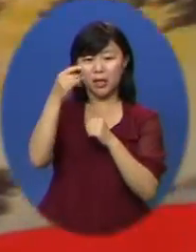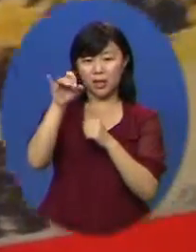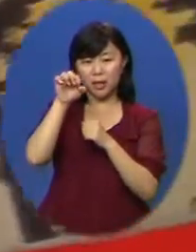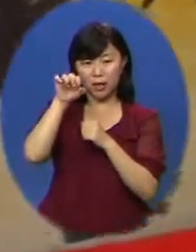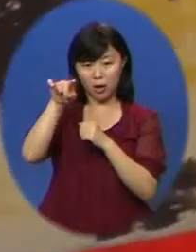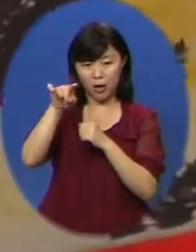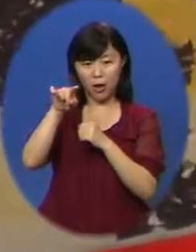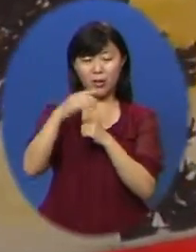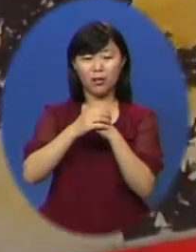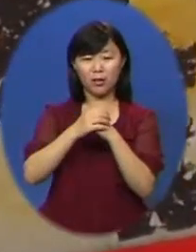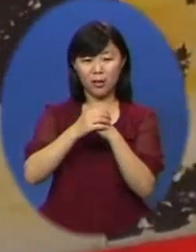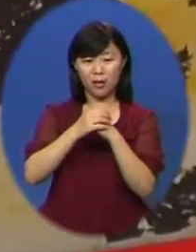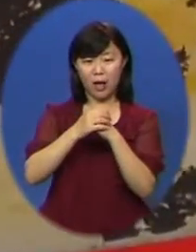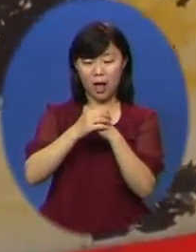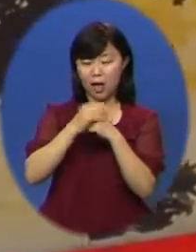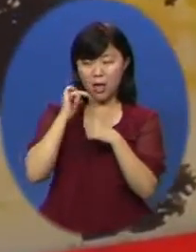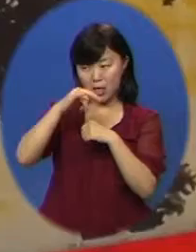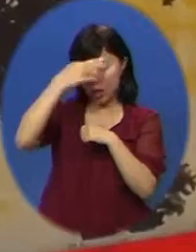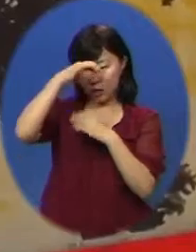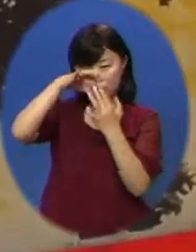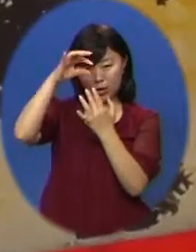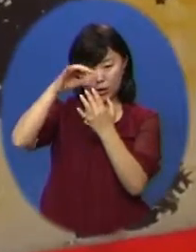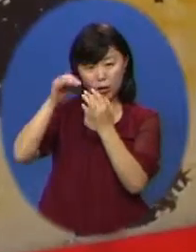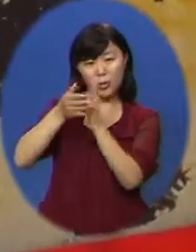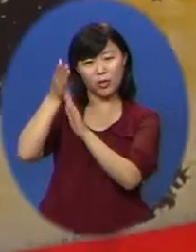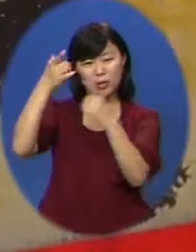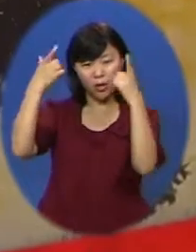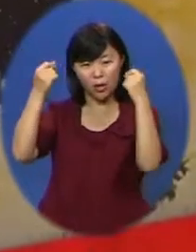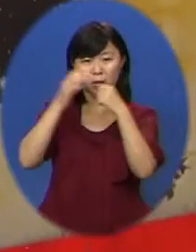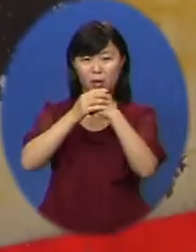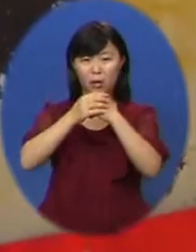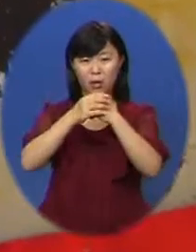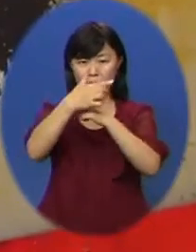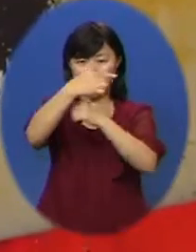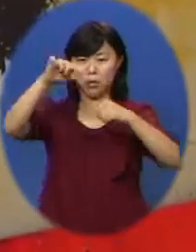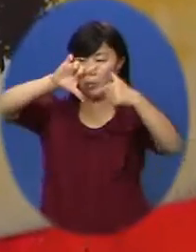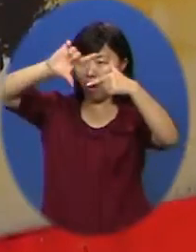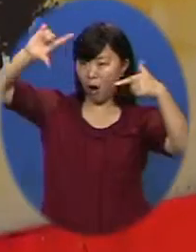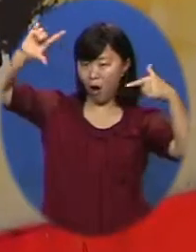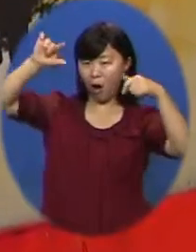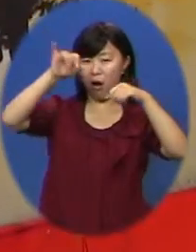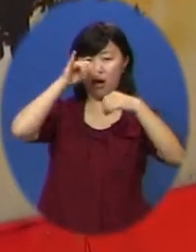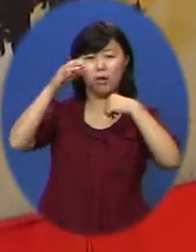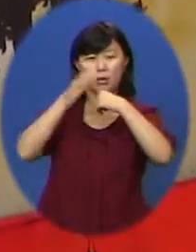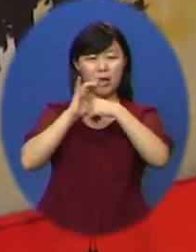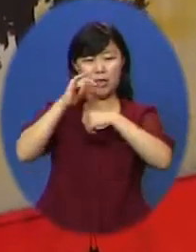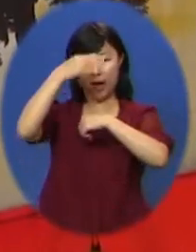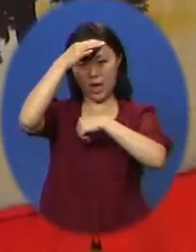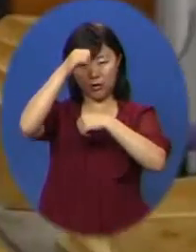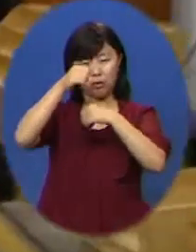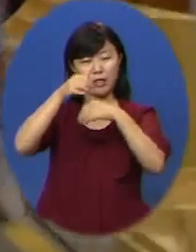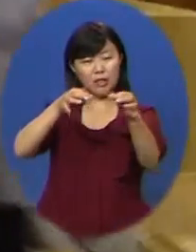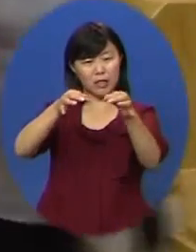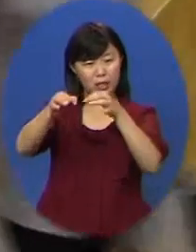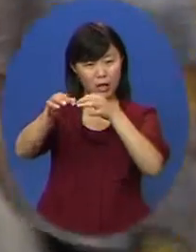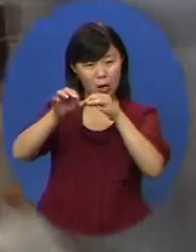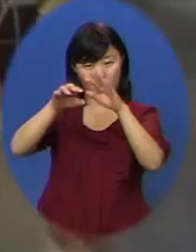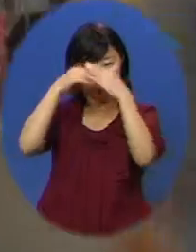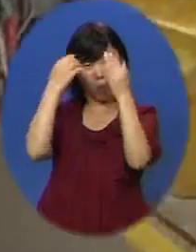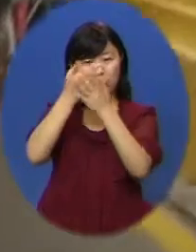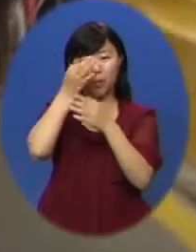선정 도시 광주답게 시장 천장에는 큰 모니터들이 설치되어 예술시장의 면모를 보여주고